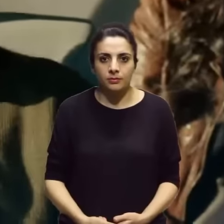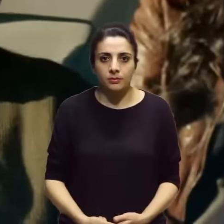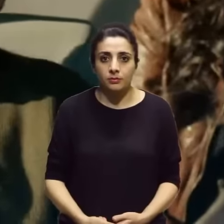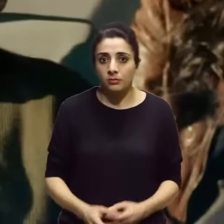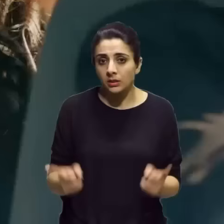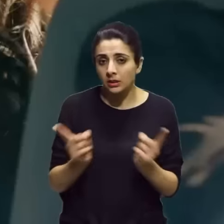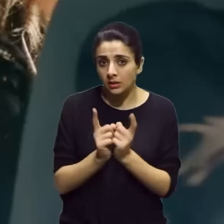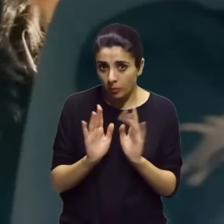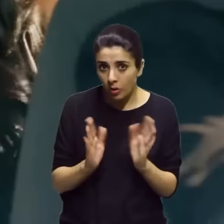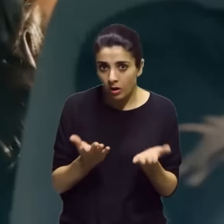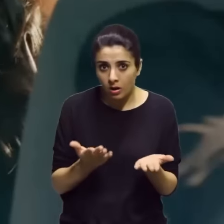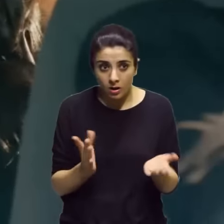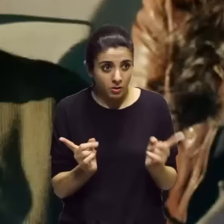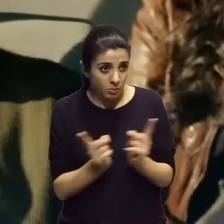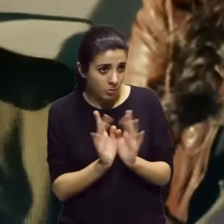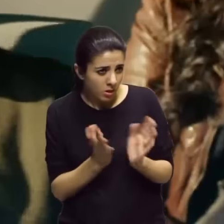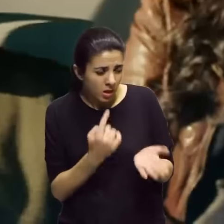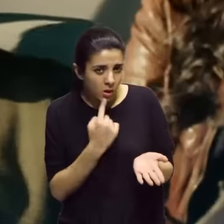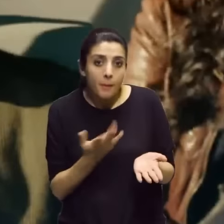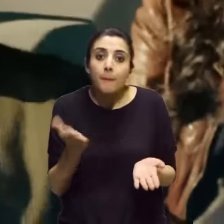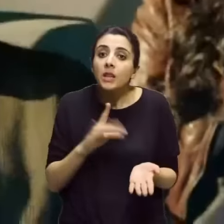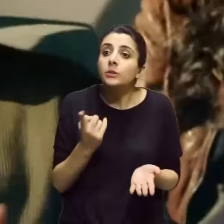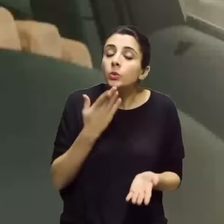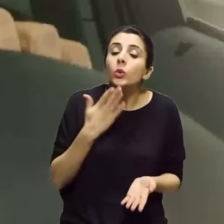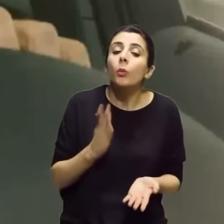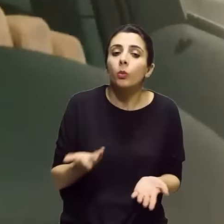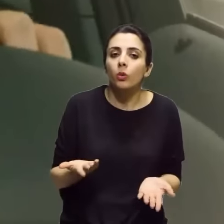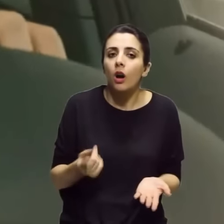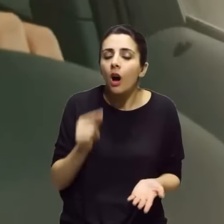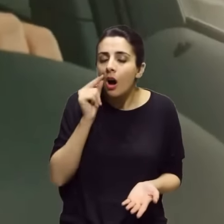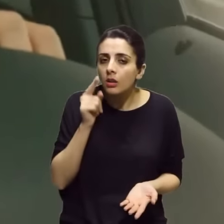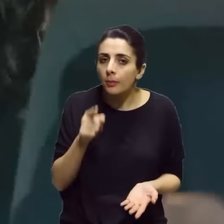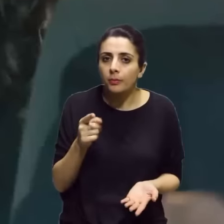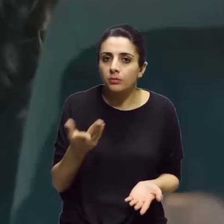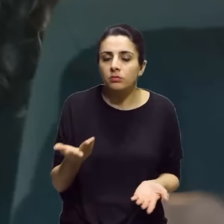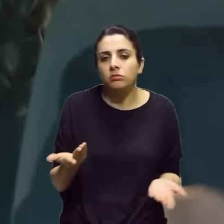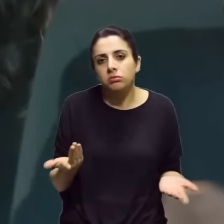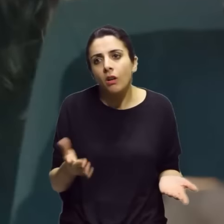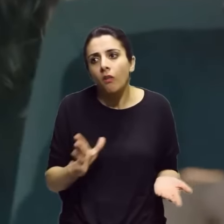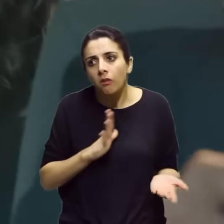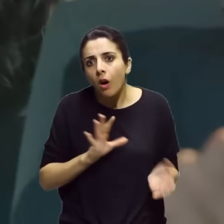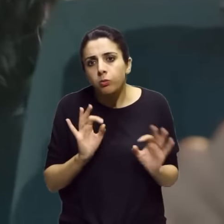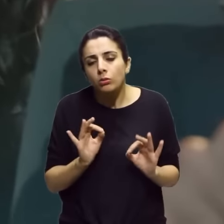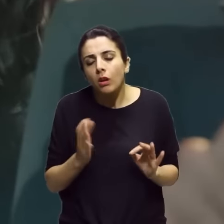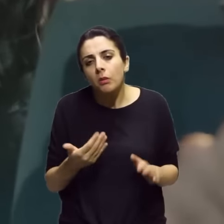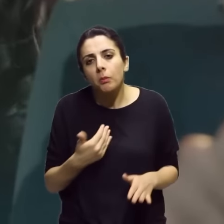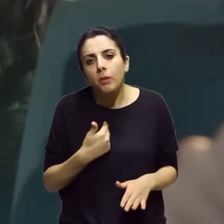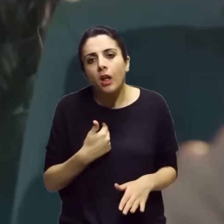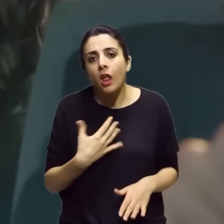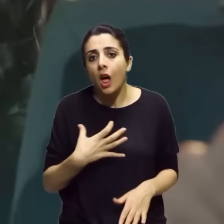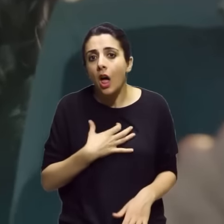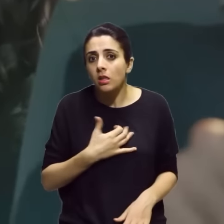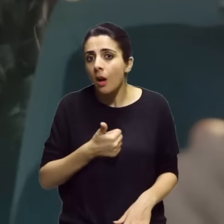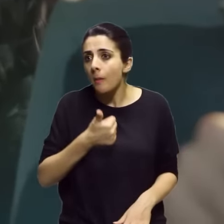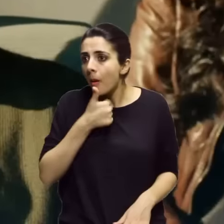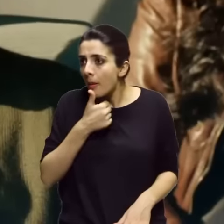Bu kadar mı? Ne bu kadar mı? Yani başka bir özelliği yok mu bu adamın? Yani vardır mutlaka ama ben kendi babamı